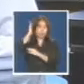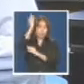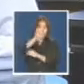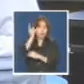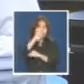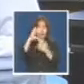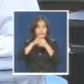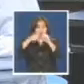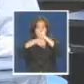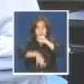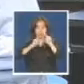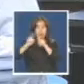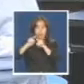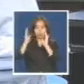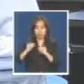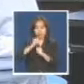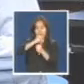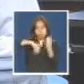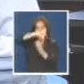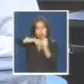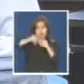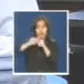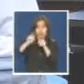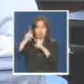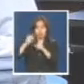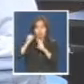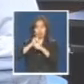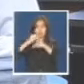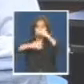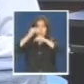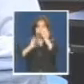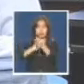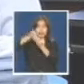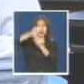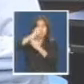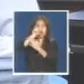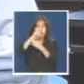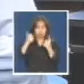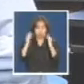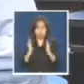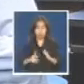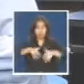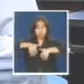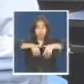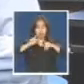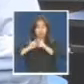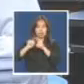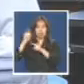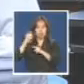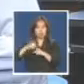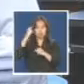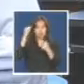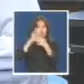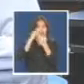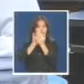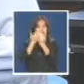ที่จะเห็นเศรษฐกิจของเรานั้นมีความทำมากยิ่งขึ้นนะครับแล้วก็พี่น้องประชาชนที่พึ่งในเรื่องของค่าแร